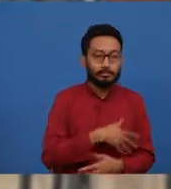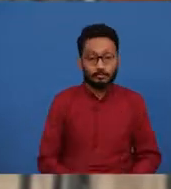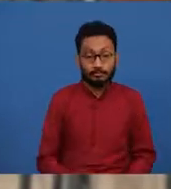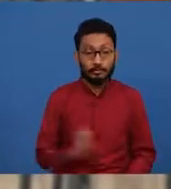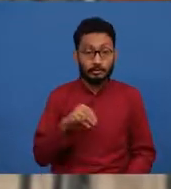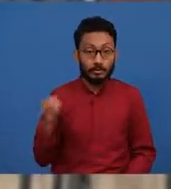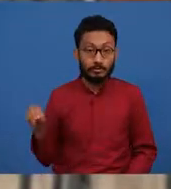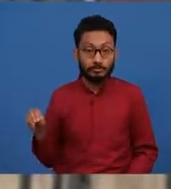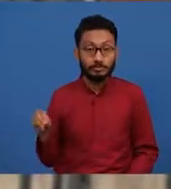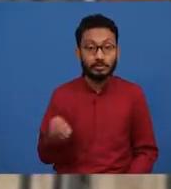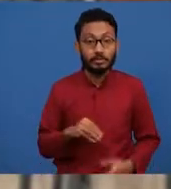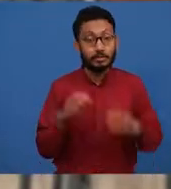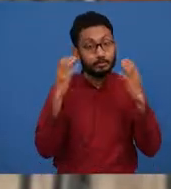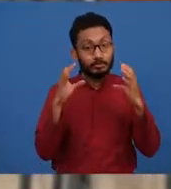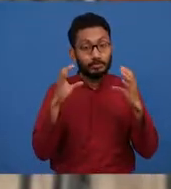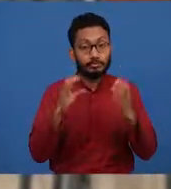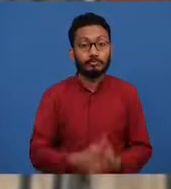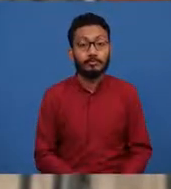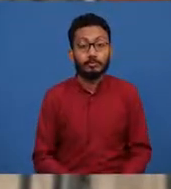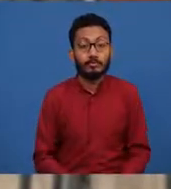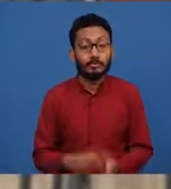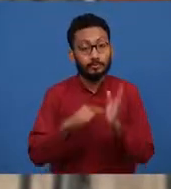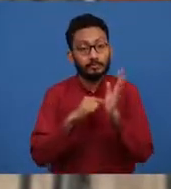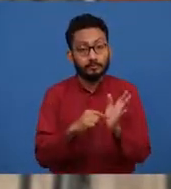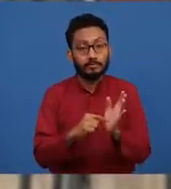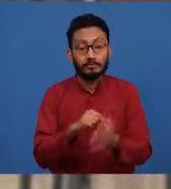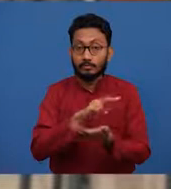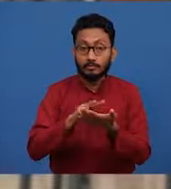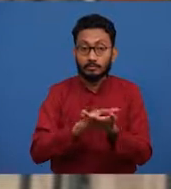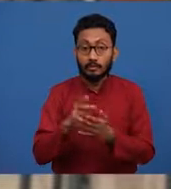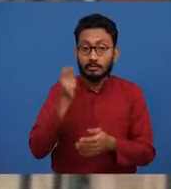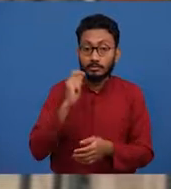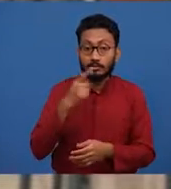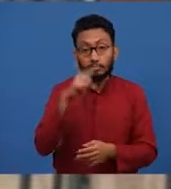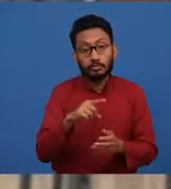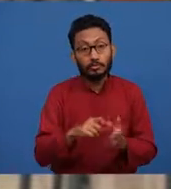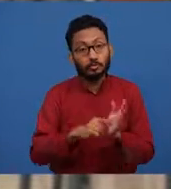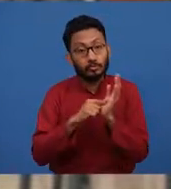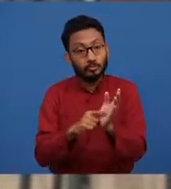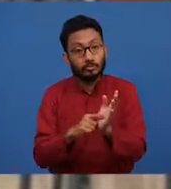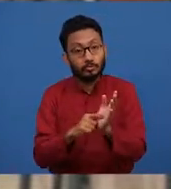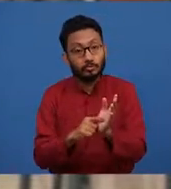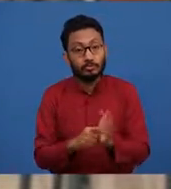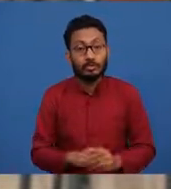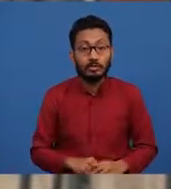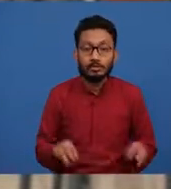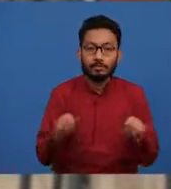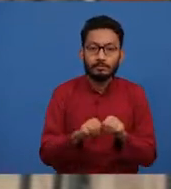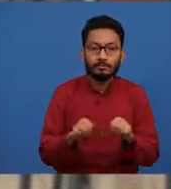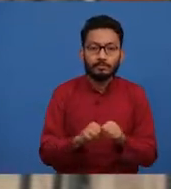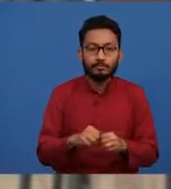Murid-murid, cikgu paparkan tayangan video tadi untuk menunjukkan pelbagai